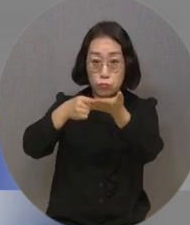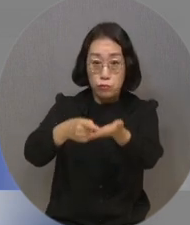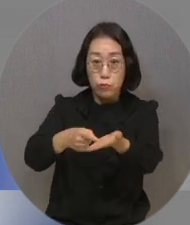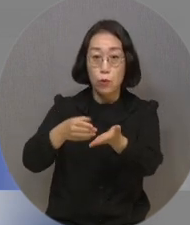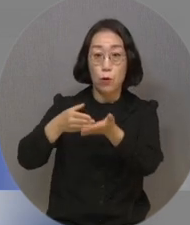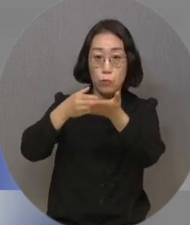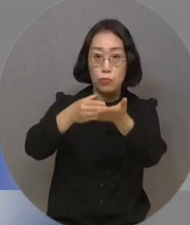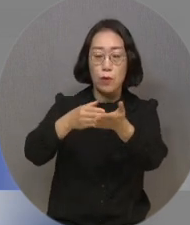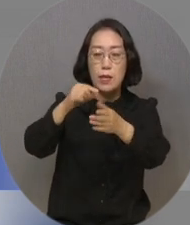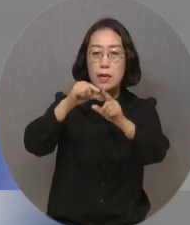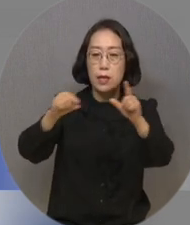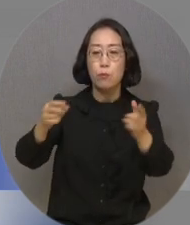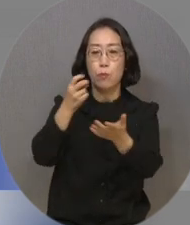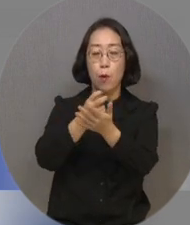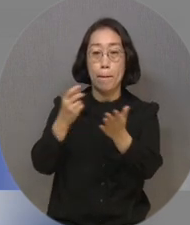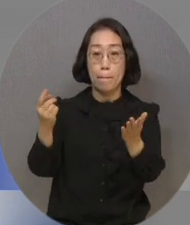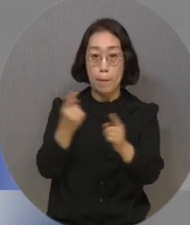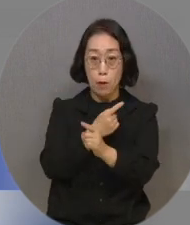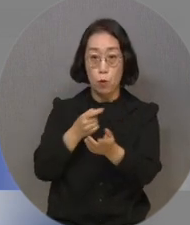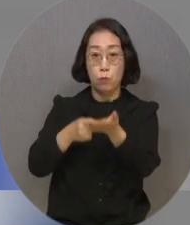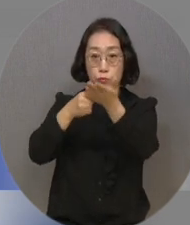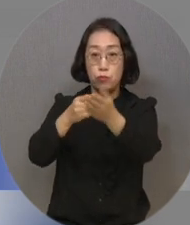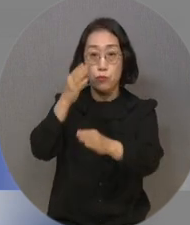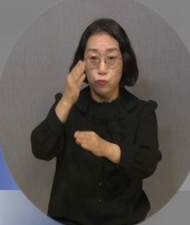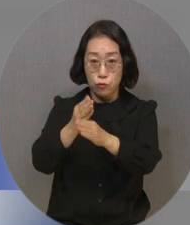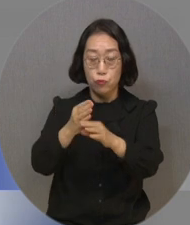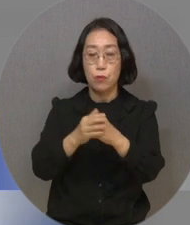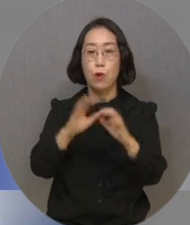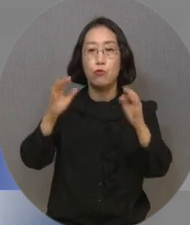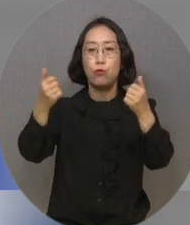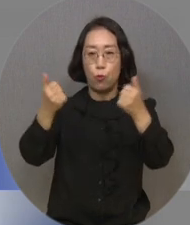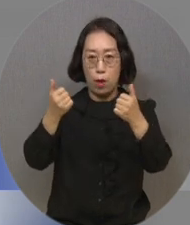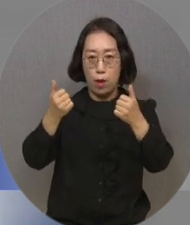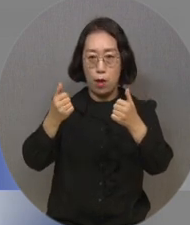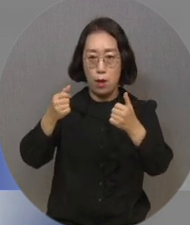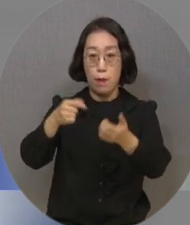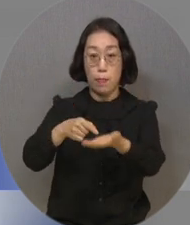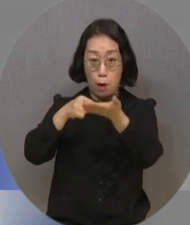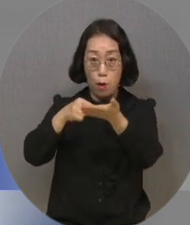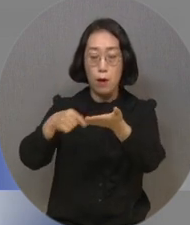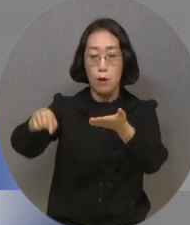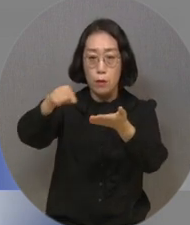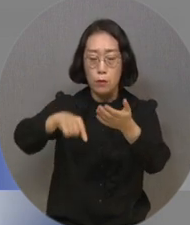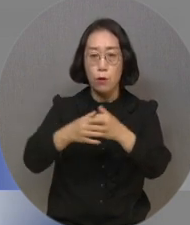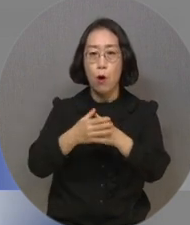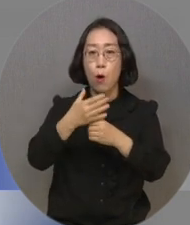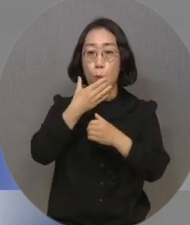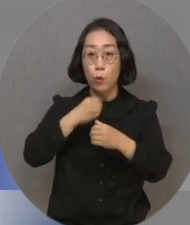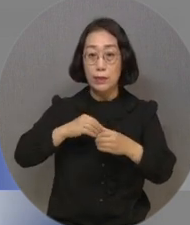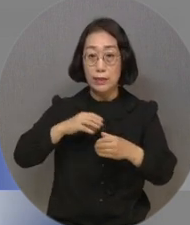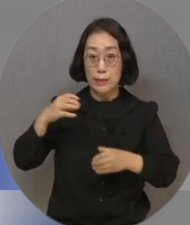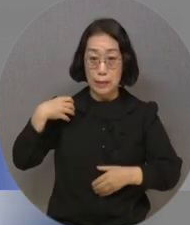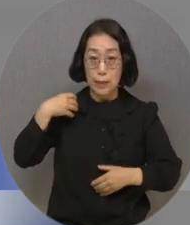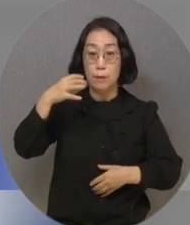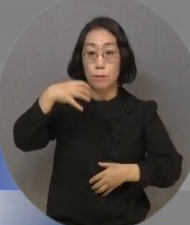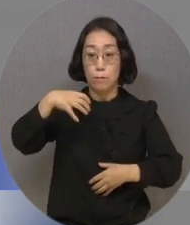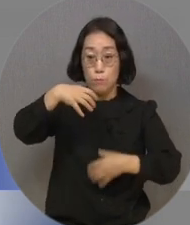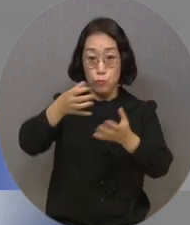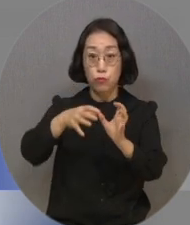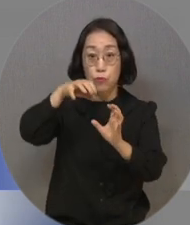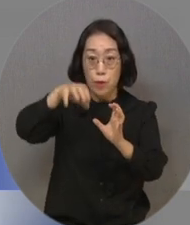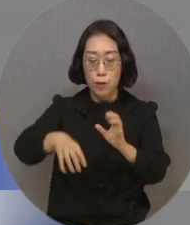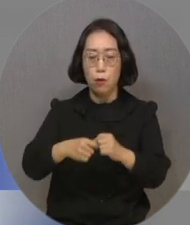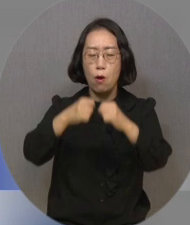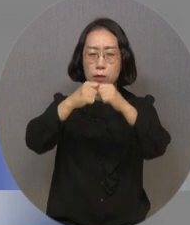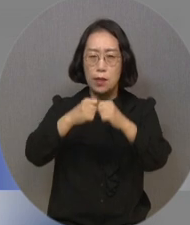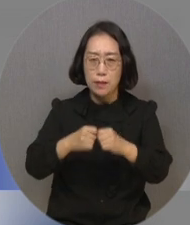장애인복지법 일부 개정안이 국회 본회의를 통과했는데요 이에 따라 보건복지부는 구체적인 장애인 학대보도에 대한